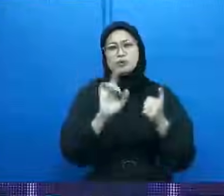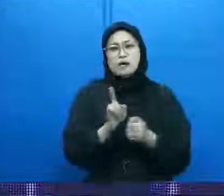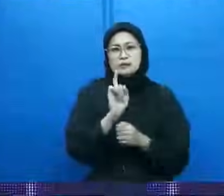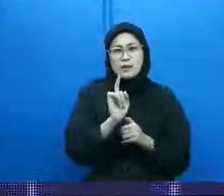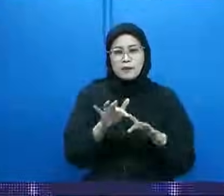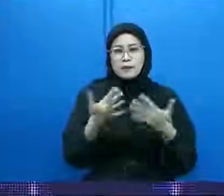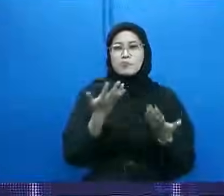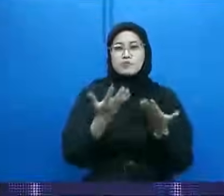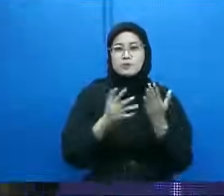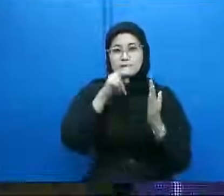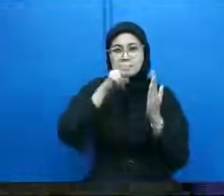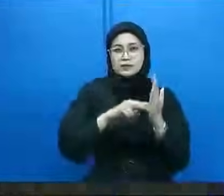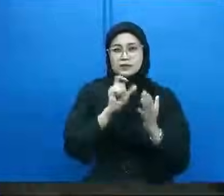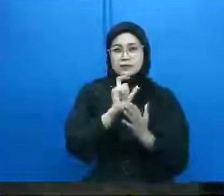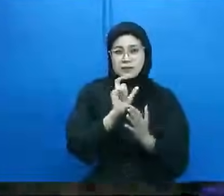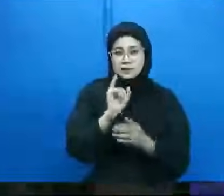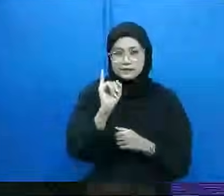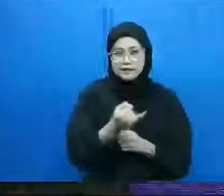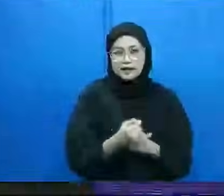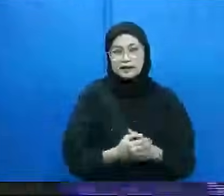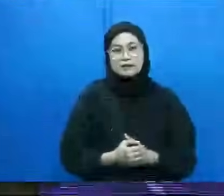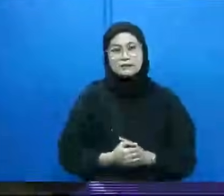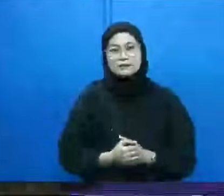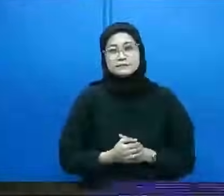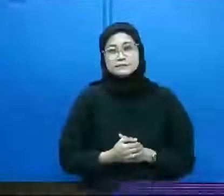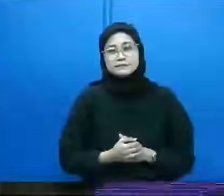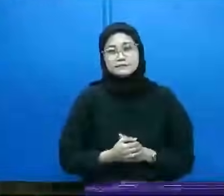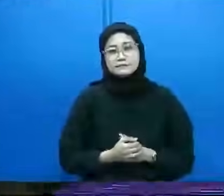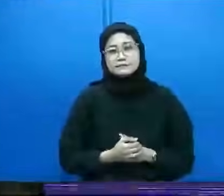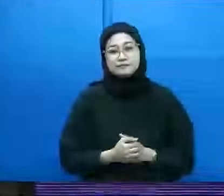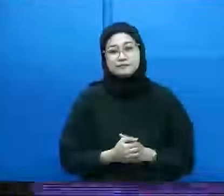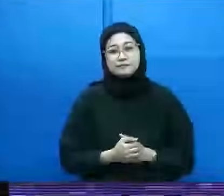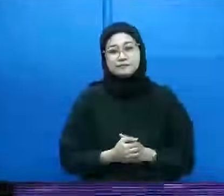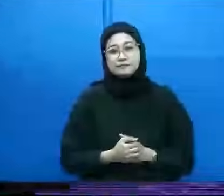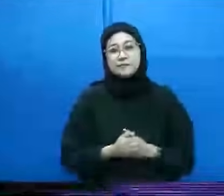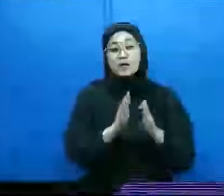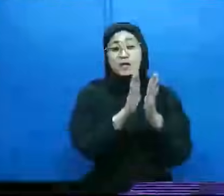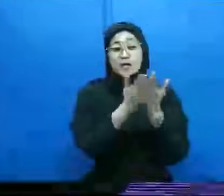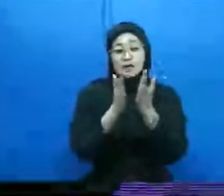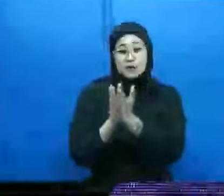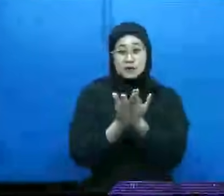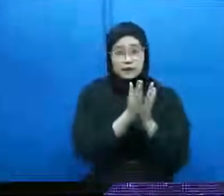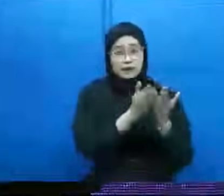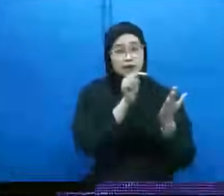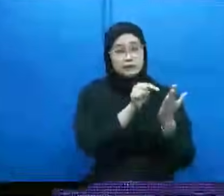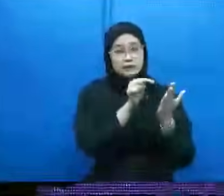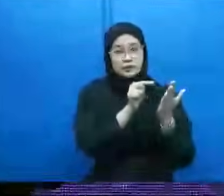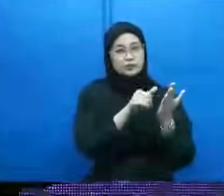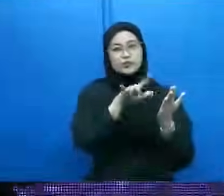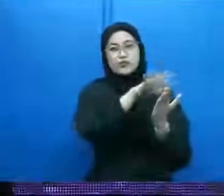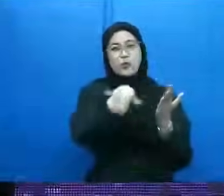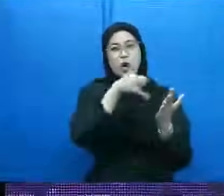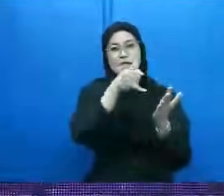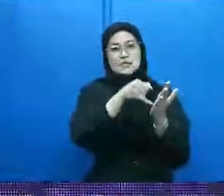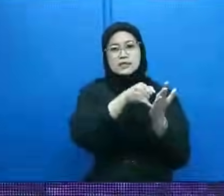Kata Imam Al-Bukhari, Al-Jami As-Sahih, isinya semua saya pastikan benar. Al-Musnad bersumber dari Nabi Sallallahu Alaihi